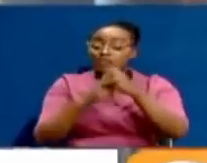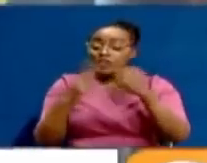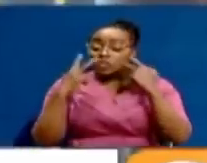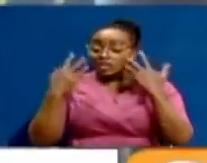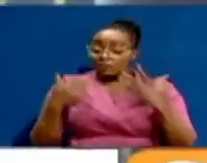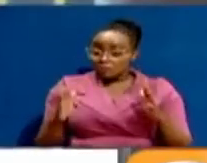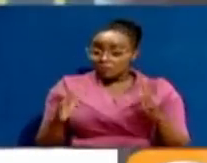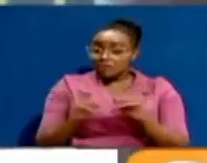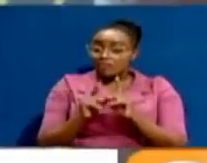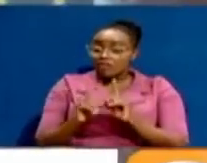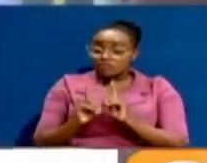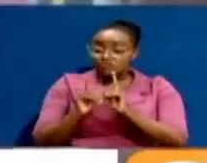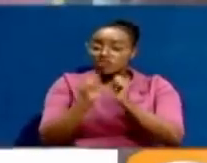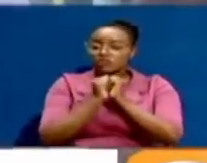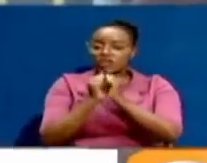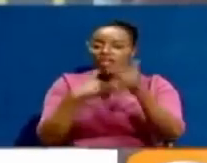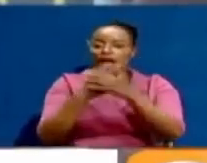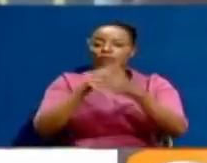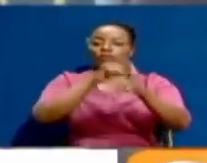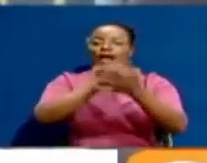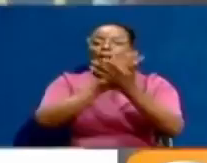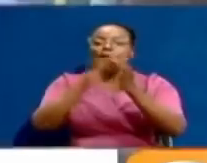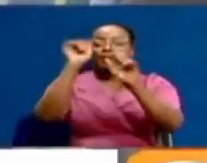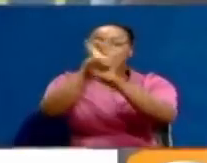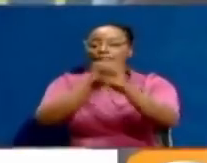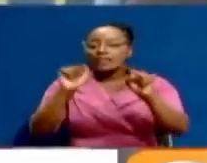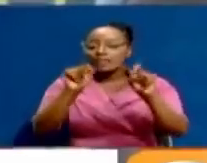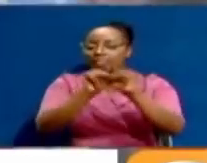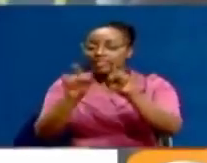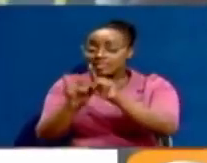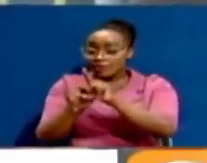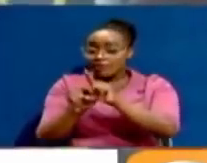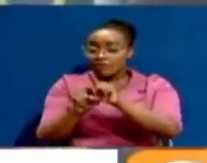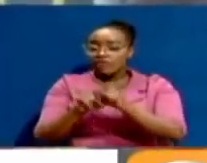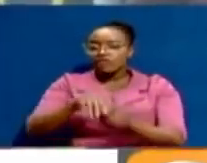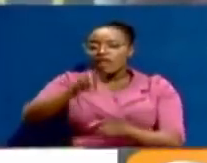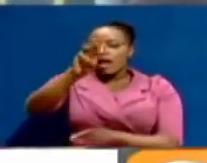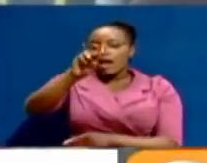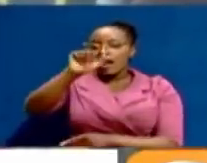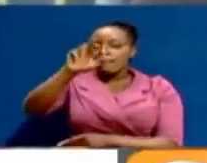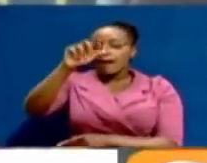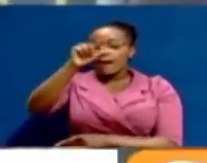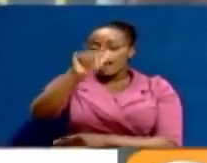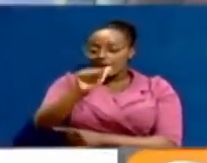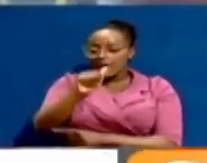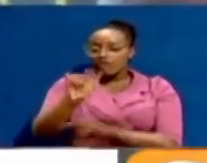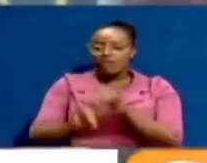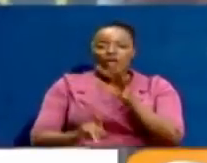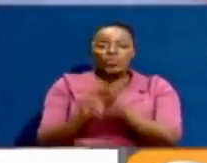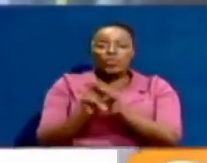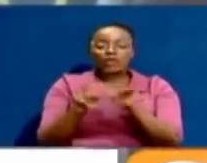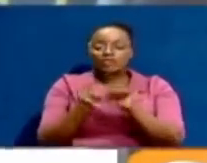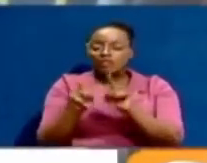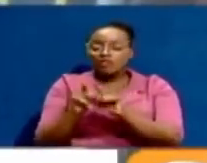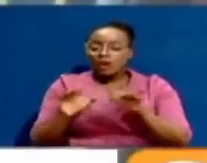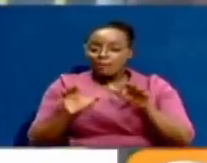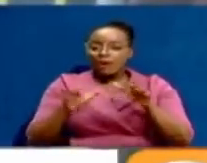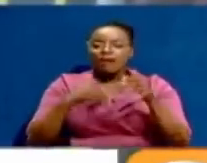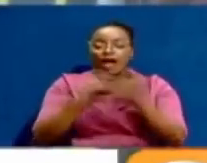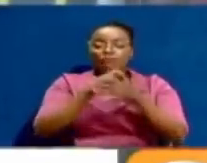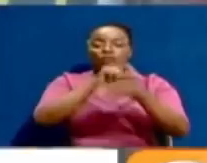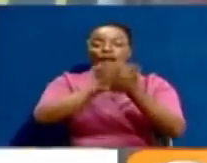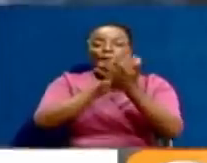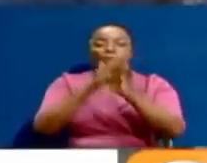mimi nilisukuma yeye tena mpaka akakuwa rais. Hata siku ile Maraga alileta kisirani, si nilisukuma yeye tena mpaka akakuwa